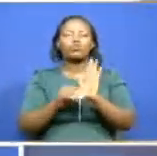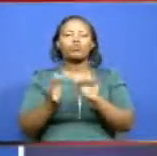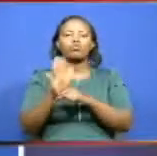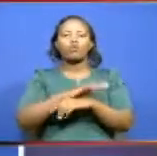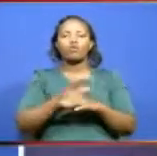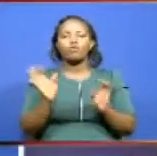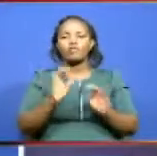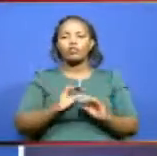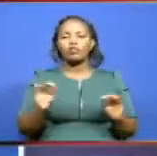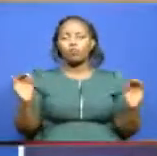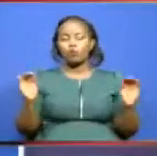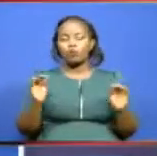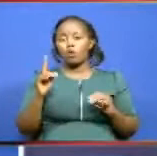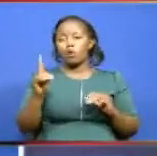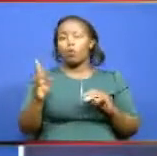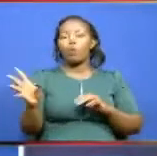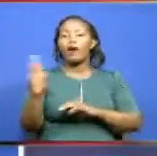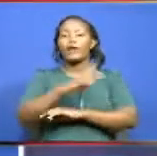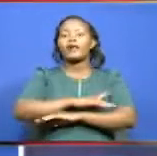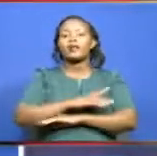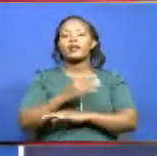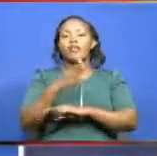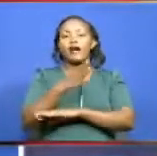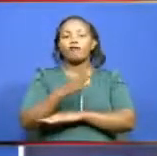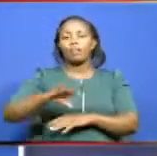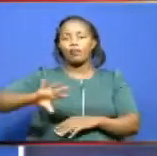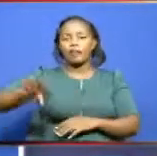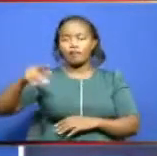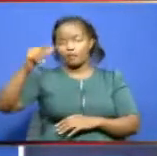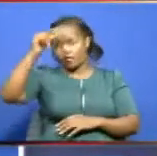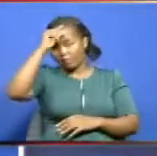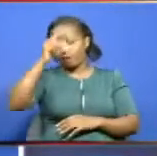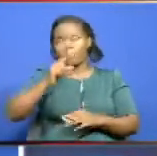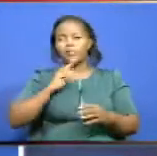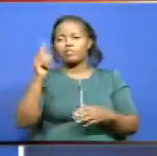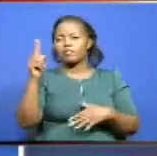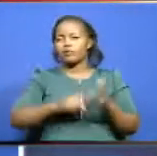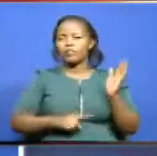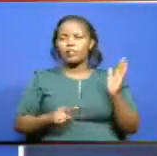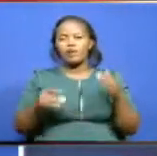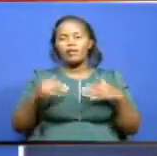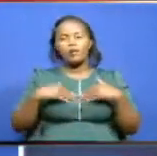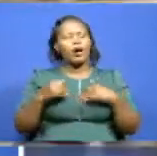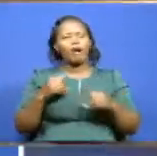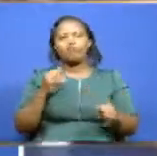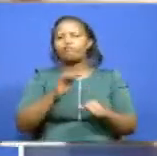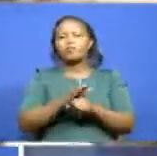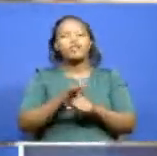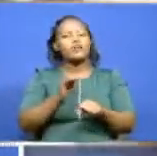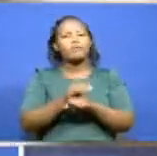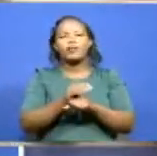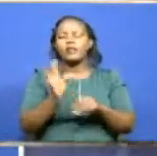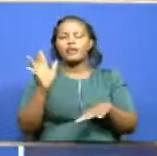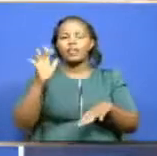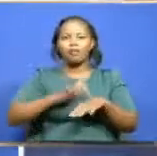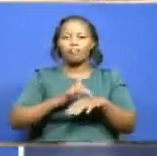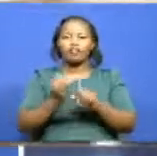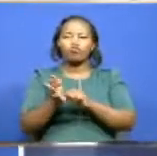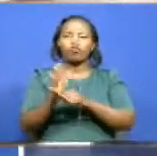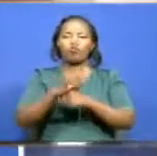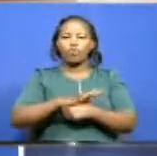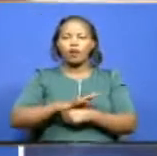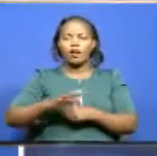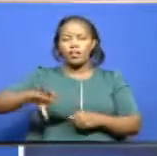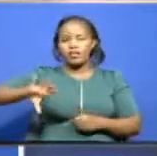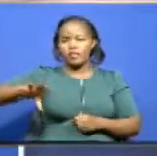siku moja baada ya serikali ya kaunti hiyo kutangaza kuwa imekerwa na ongezeko la visa vya maambukizi ya korona katika